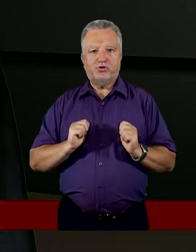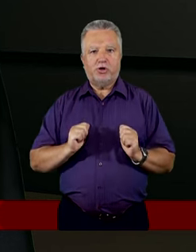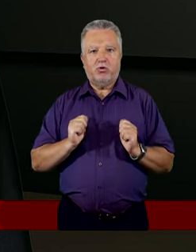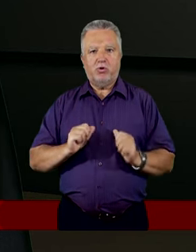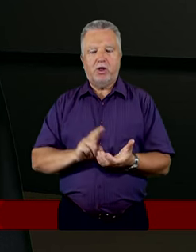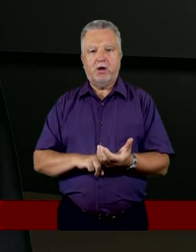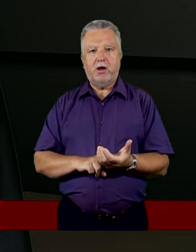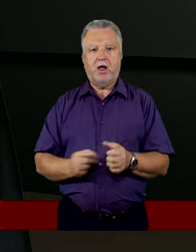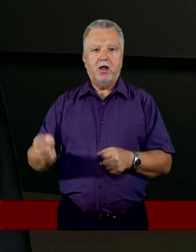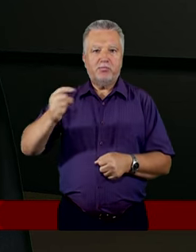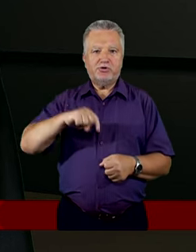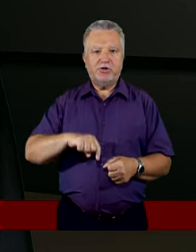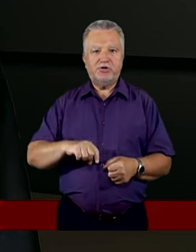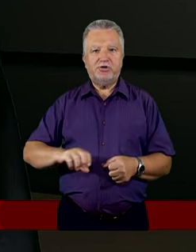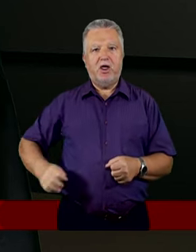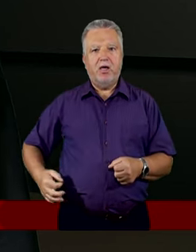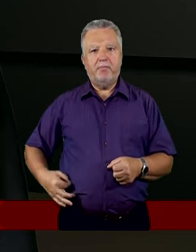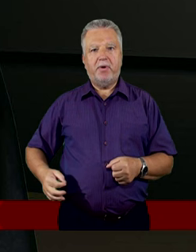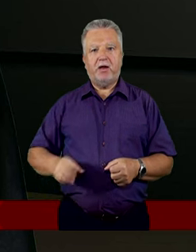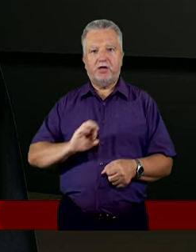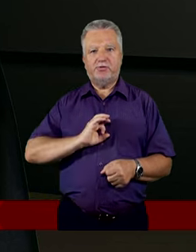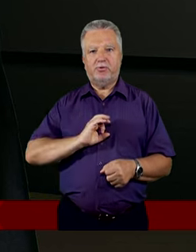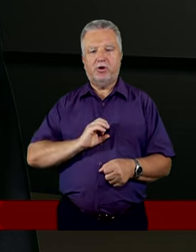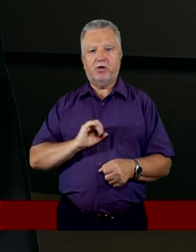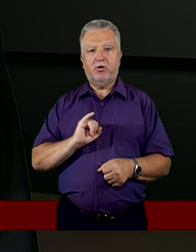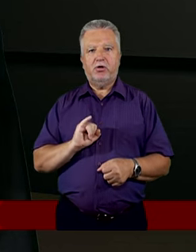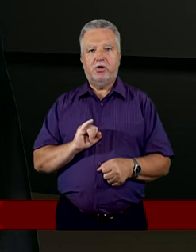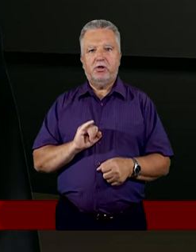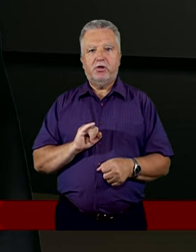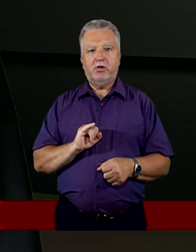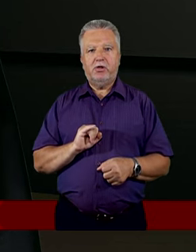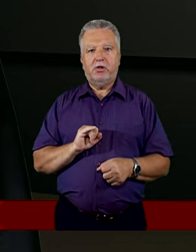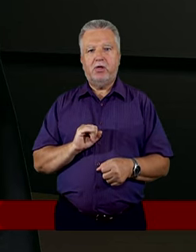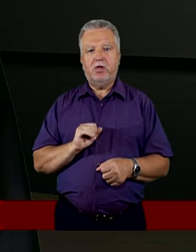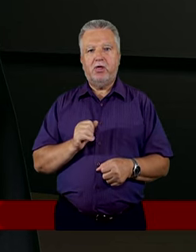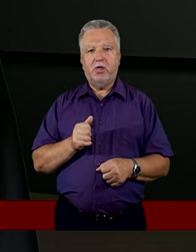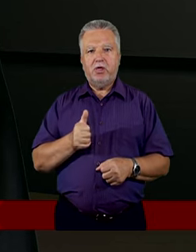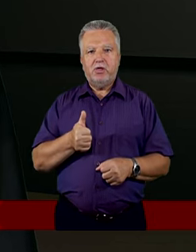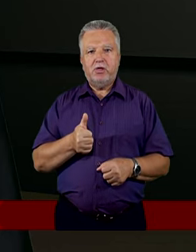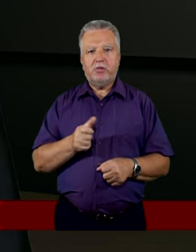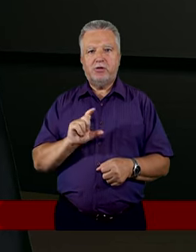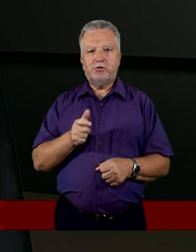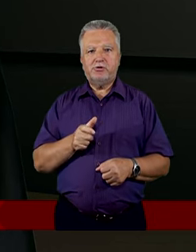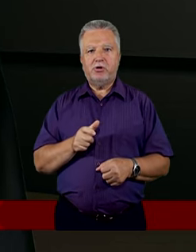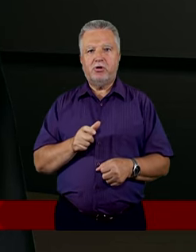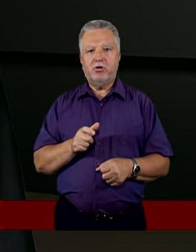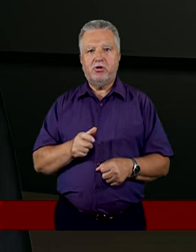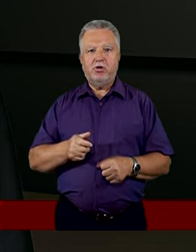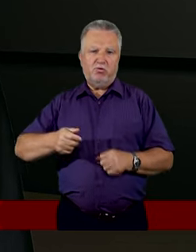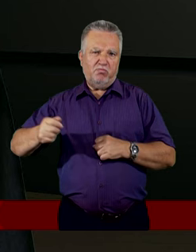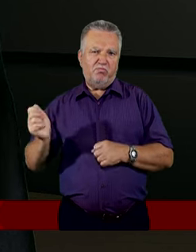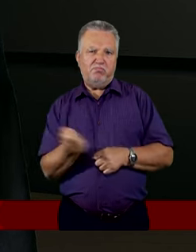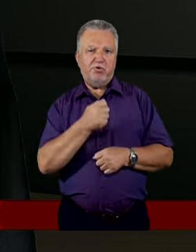oczekuje na przyjście Pana swego. No i jeden, co bije